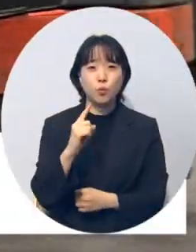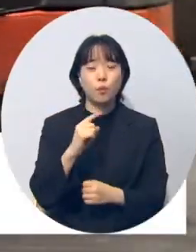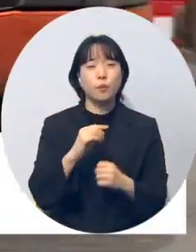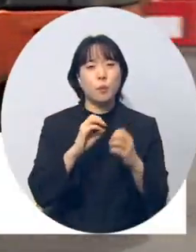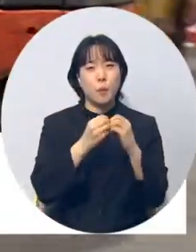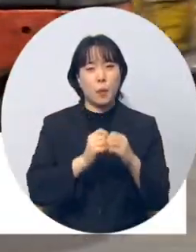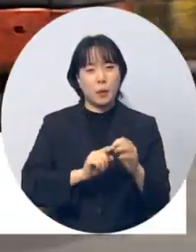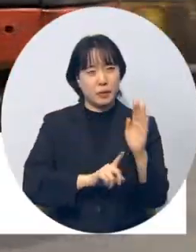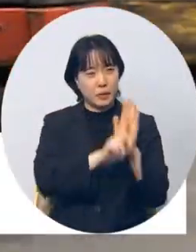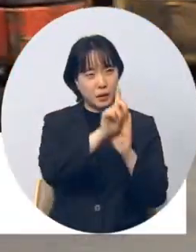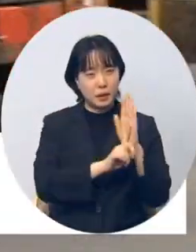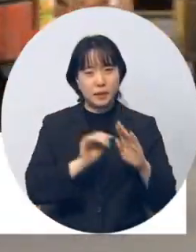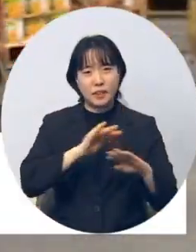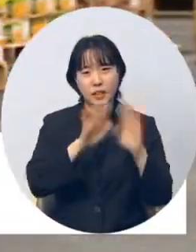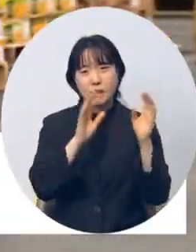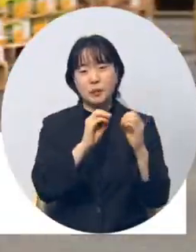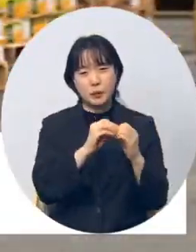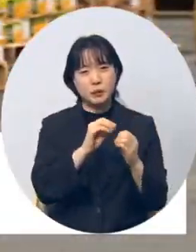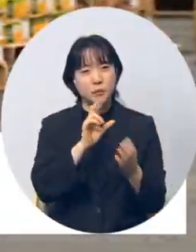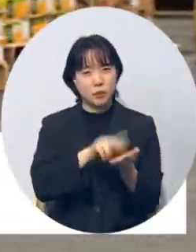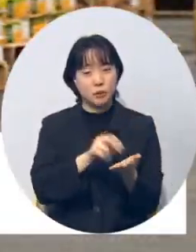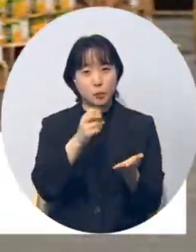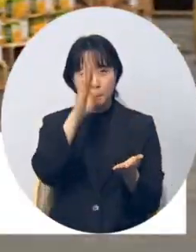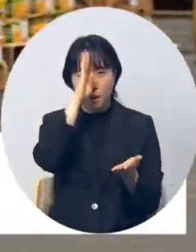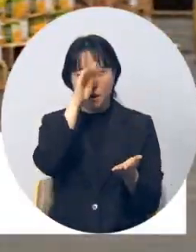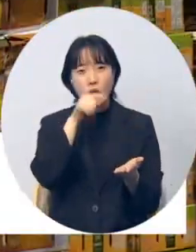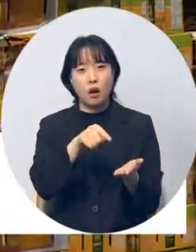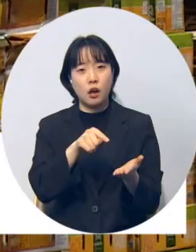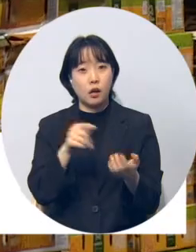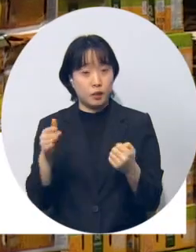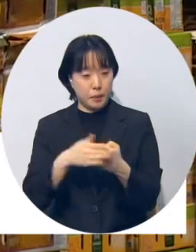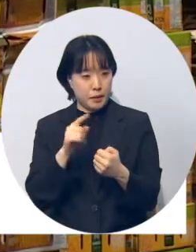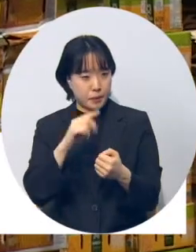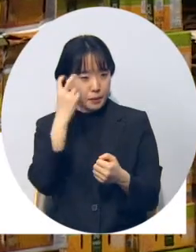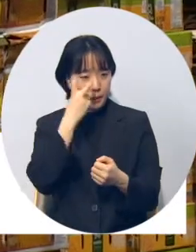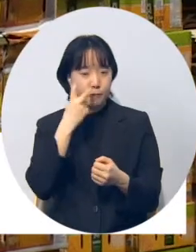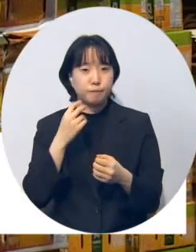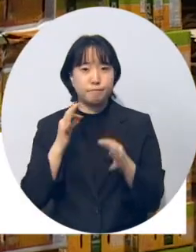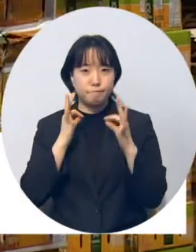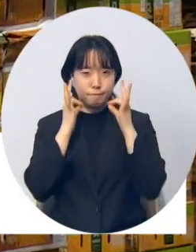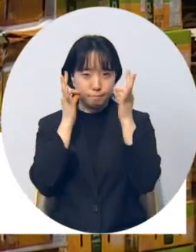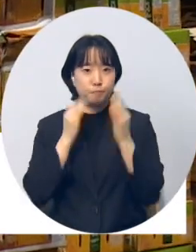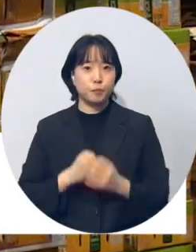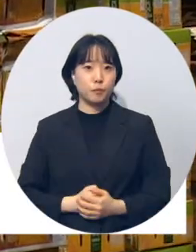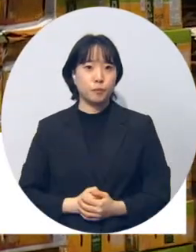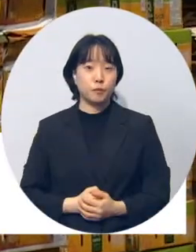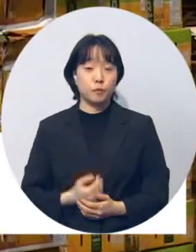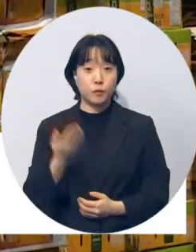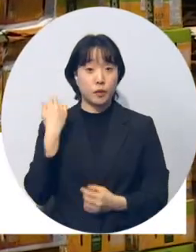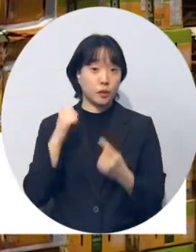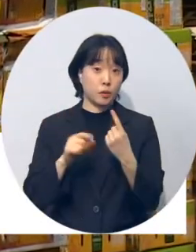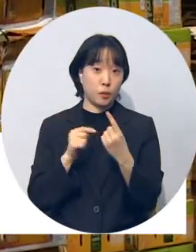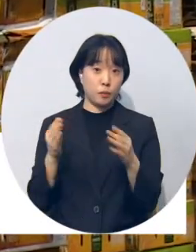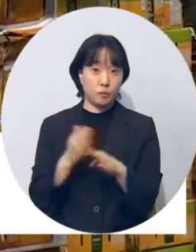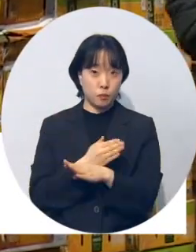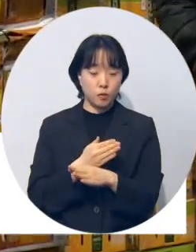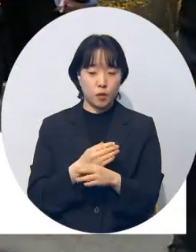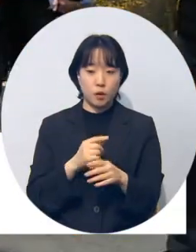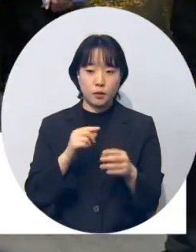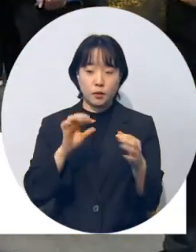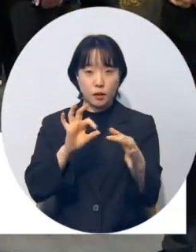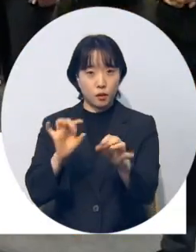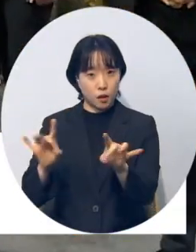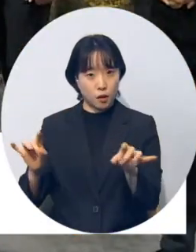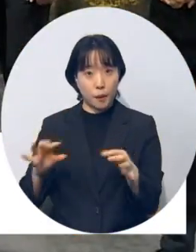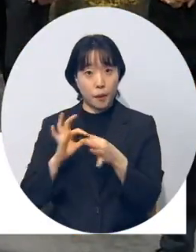만큼 산지 농산물 생육 관리에도 총력을 다합니다. 이를 위해 지난 1월부터 농촌진흥청과 지자체,